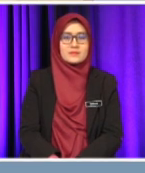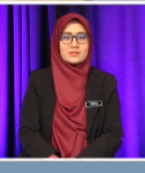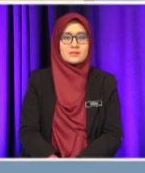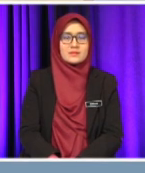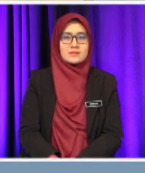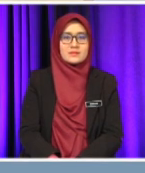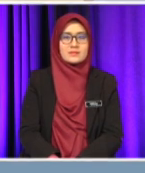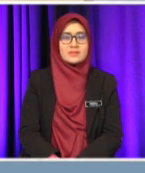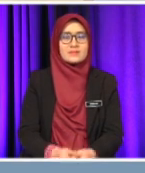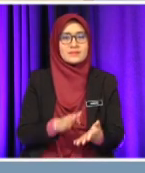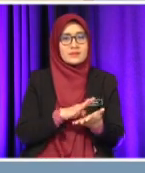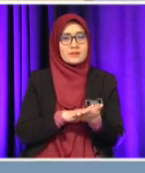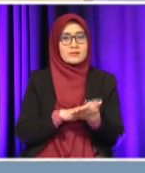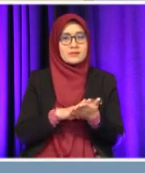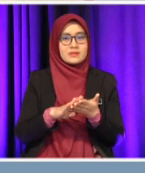oke